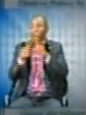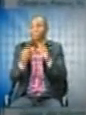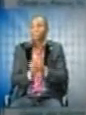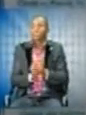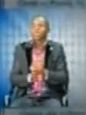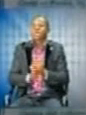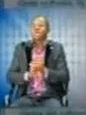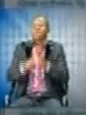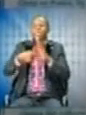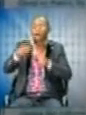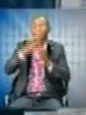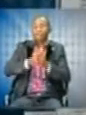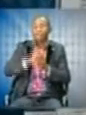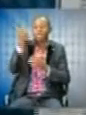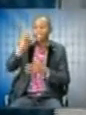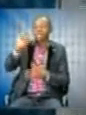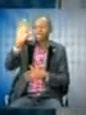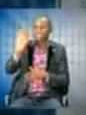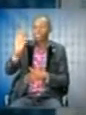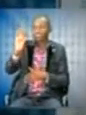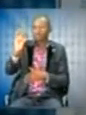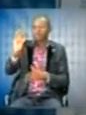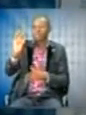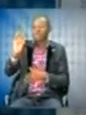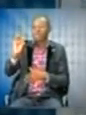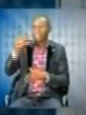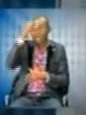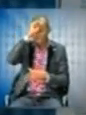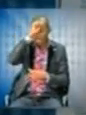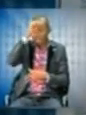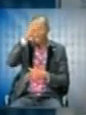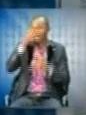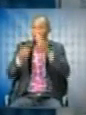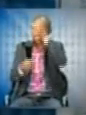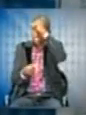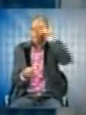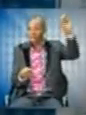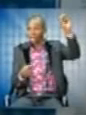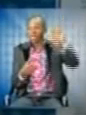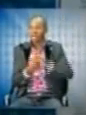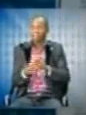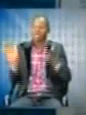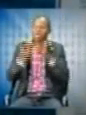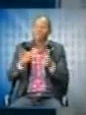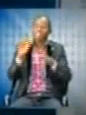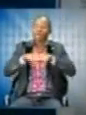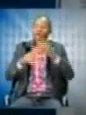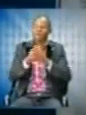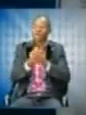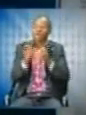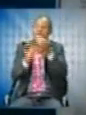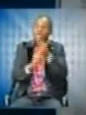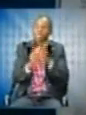rebelles. La police sud-africaine avait infiltré depuis plusieurs mois un groupe appelé Union des Nationalistes pour le